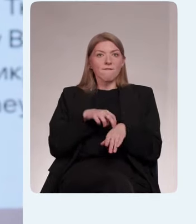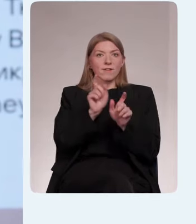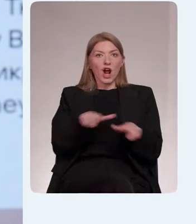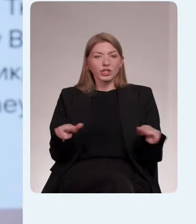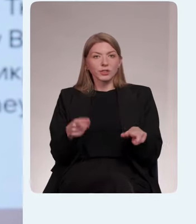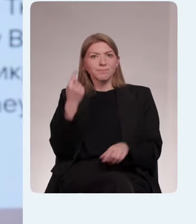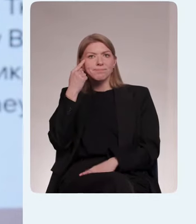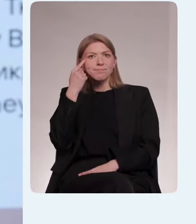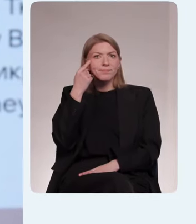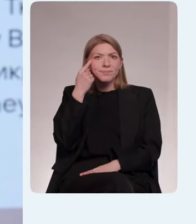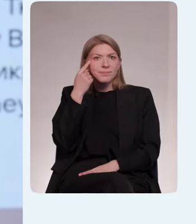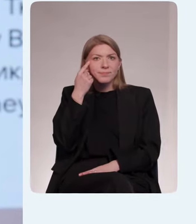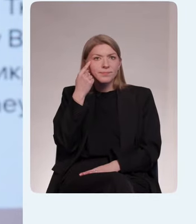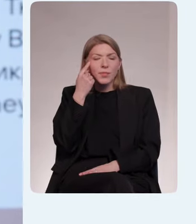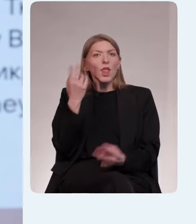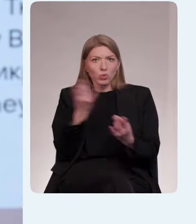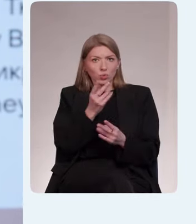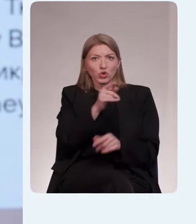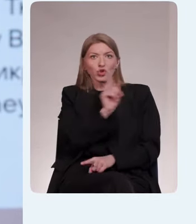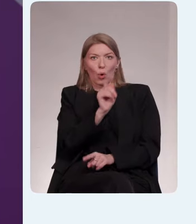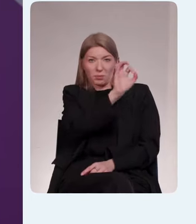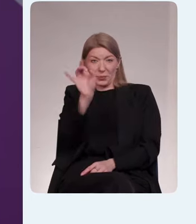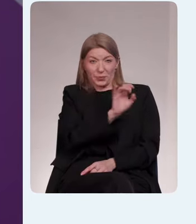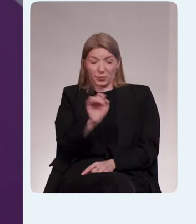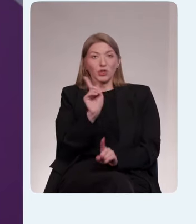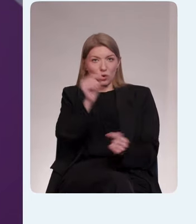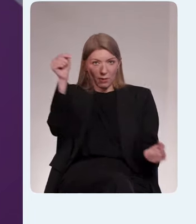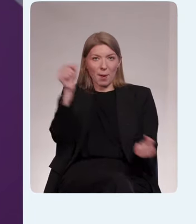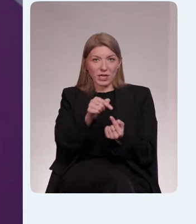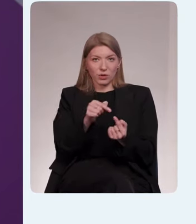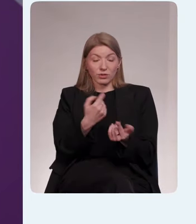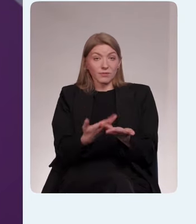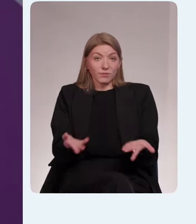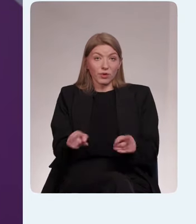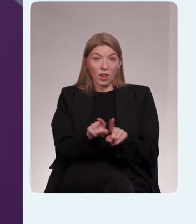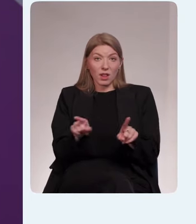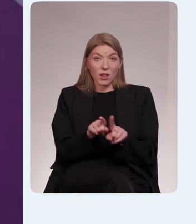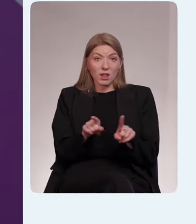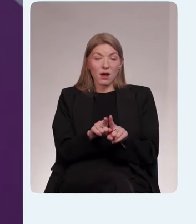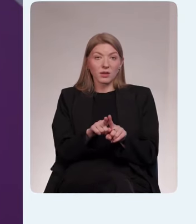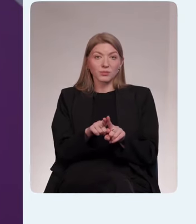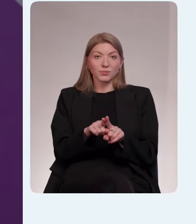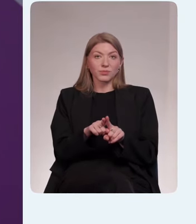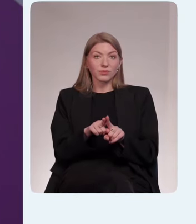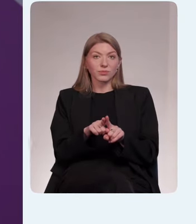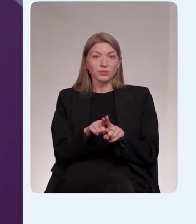ну хоть что-то из этого должно попасть». Там в перечне и косоглазие, и рак ногтя.